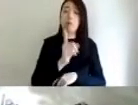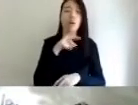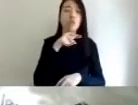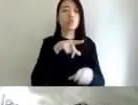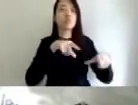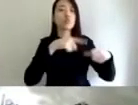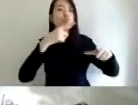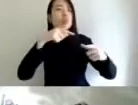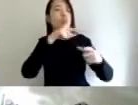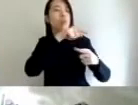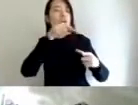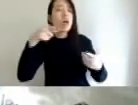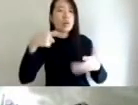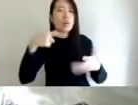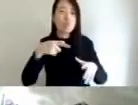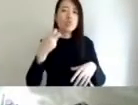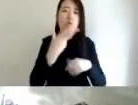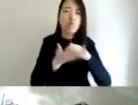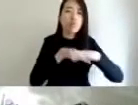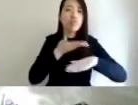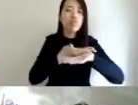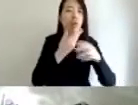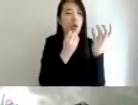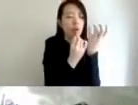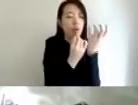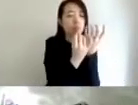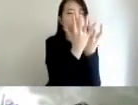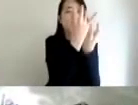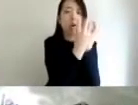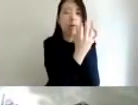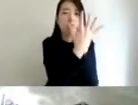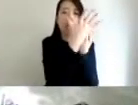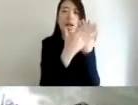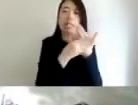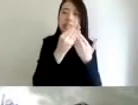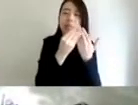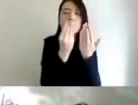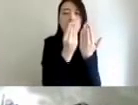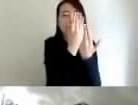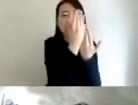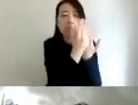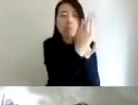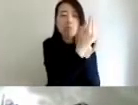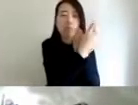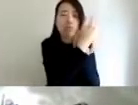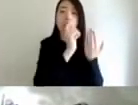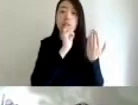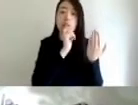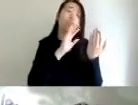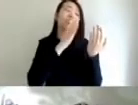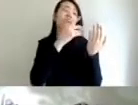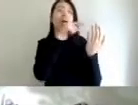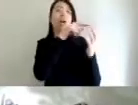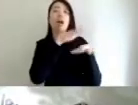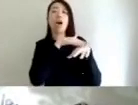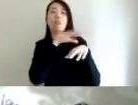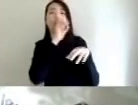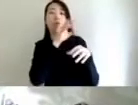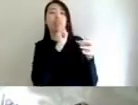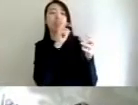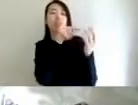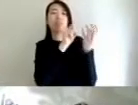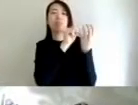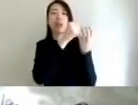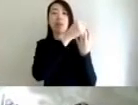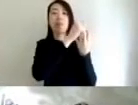哋虽然长咗一啲新嘅枝条啊枝叶出嚟，但系咧佢哋嘅伤口，头先有提过啦，伤口咧